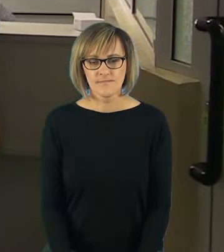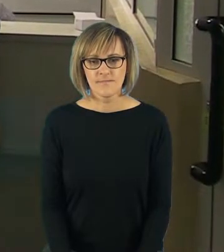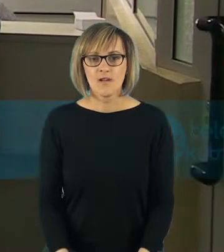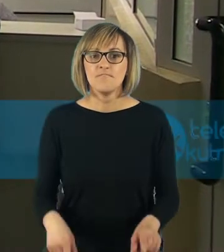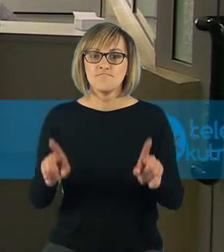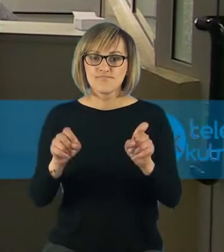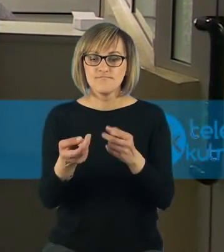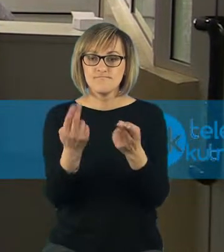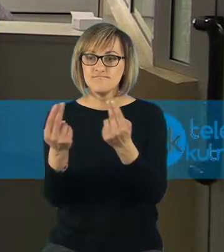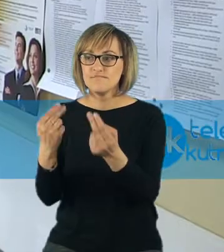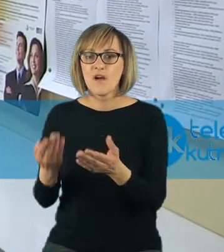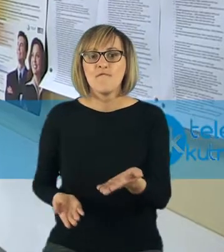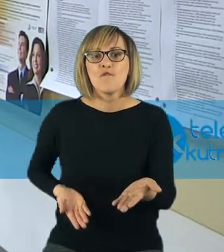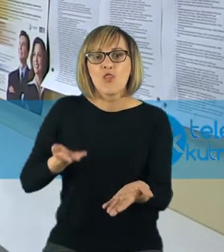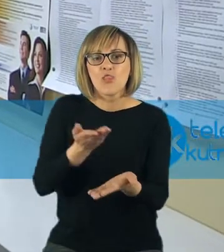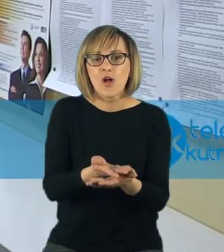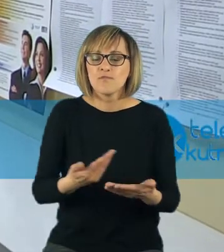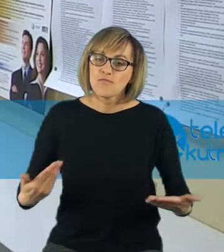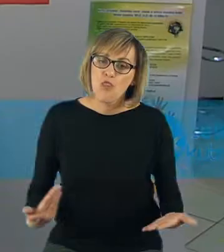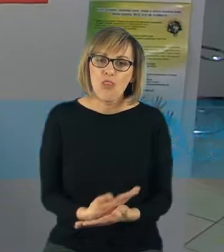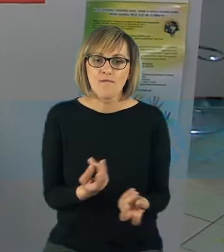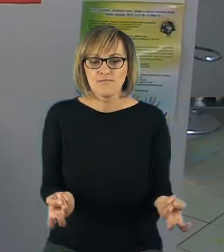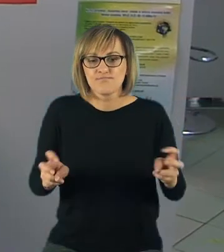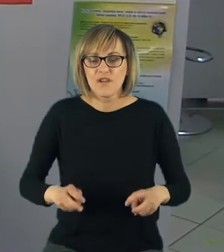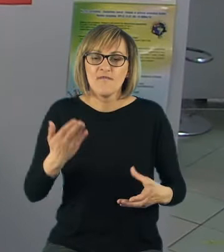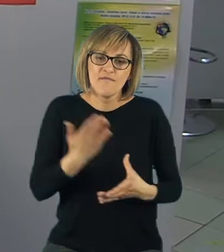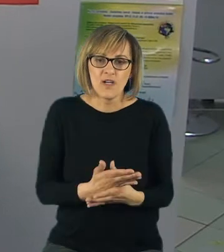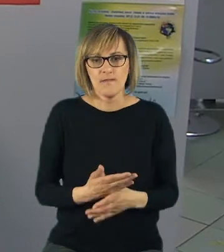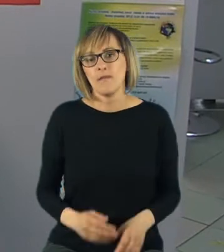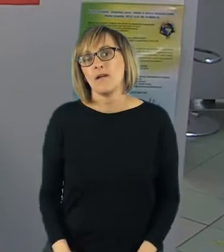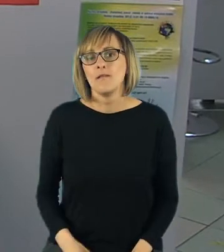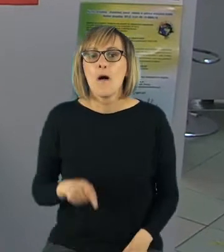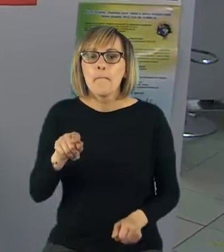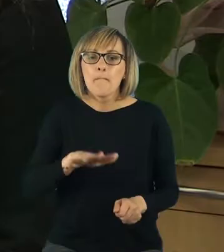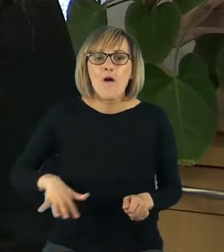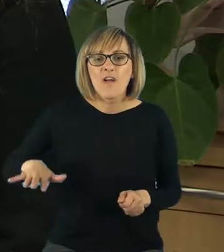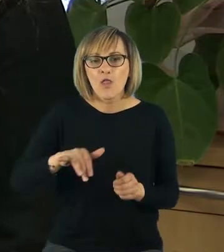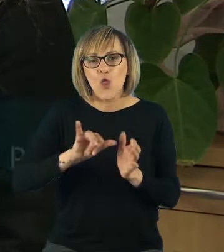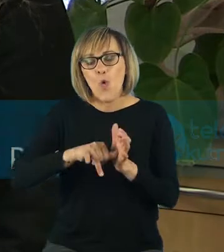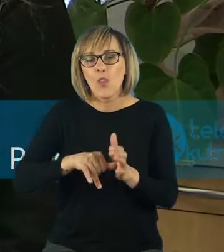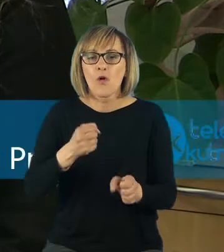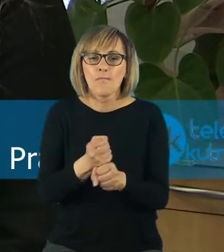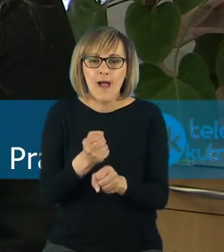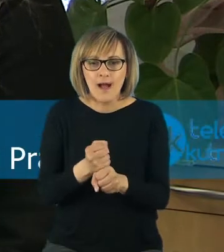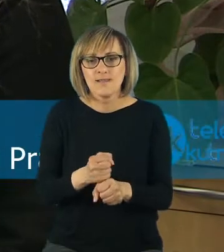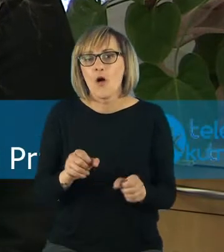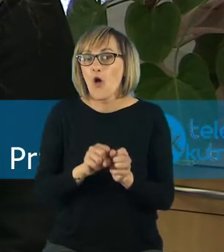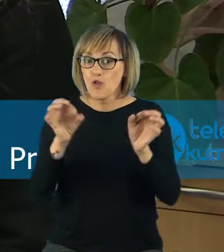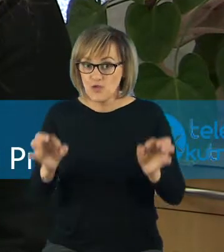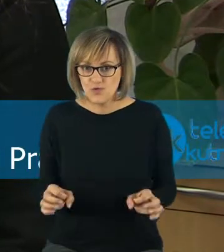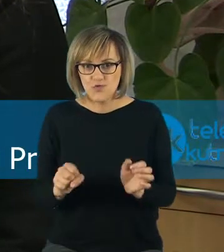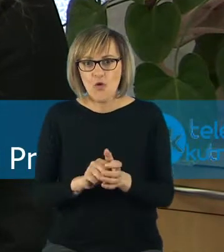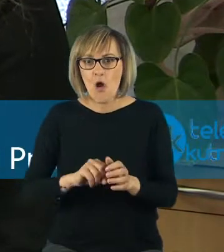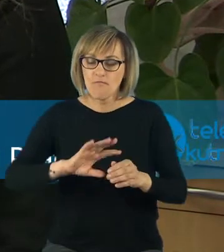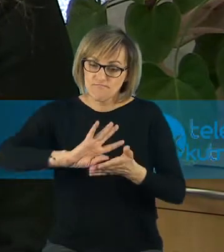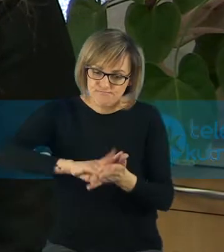Trwa nabór wniosków o przyznanie dotacji na rozpoczęcie działalności gospodarczej. Powiatowy Urząd Pracy w Kutnie od dziś do